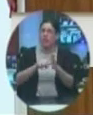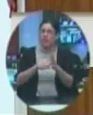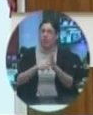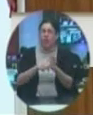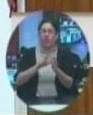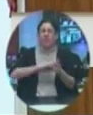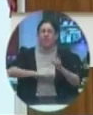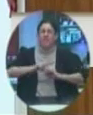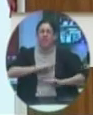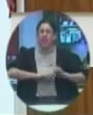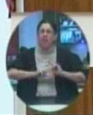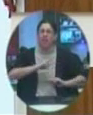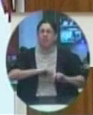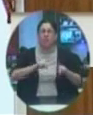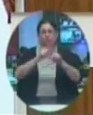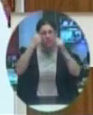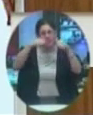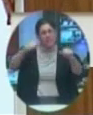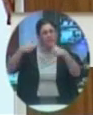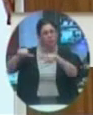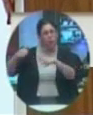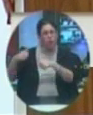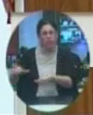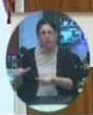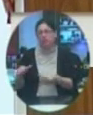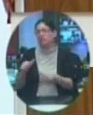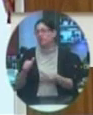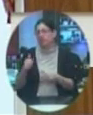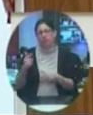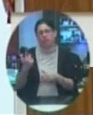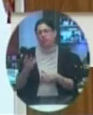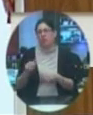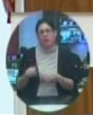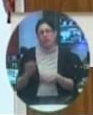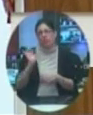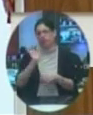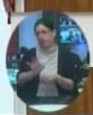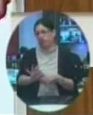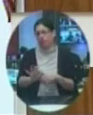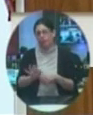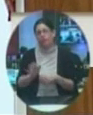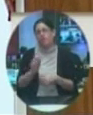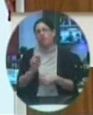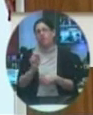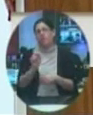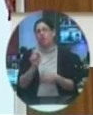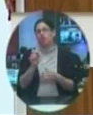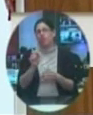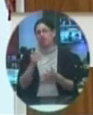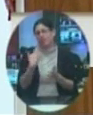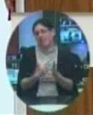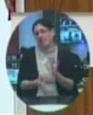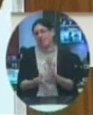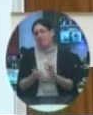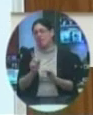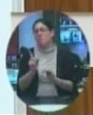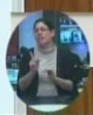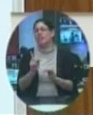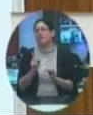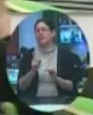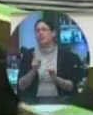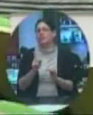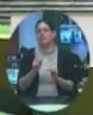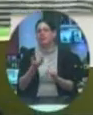מלא מעט סטיגמות, נגרם לו עוול לא קטן בעיניי, ומי ששילם את המחיר בעצם